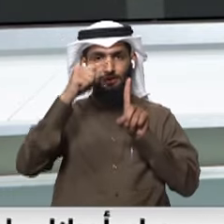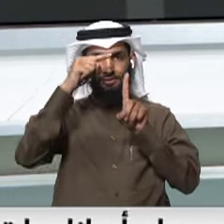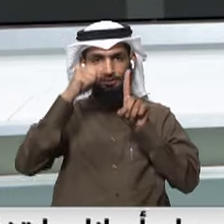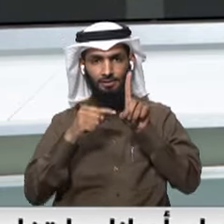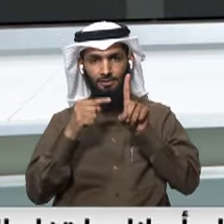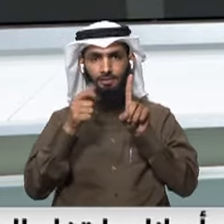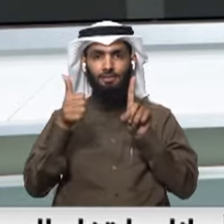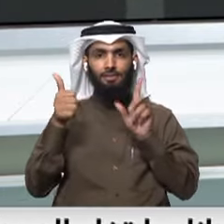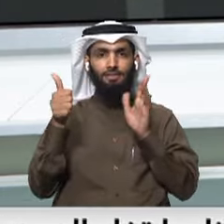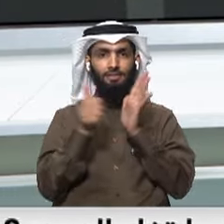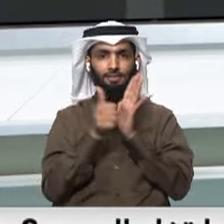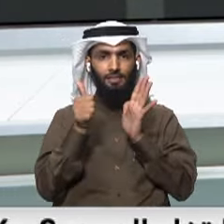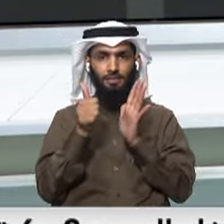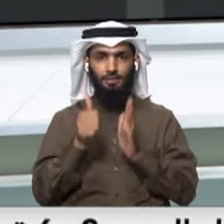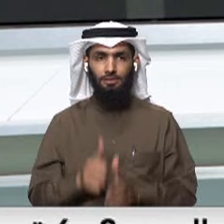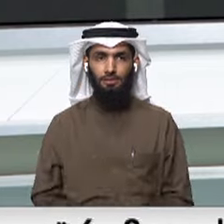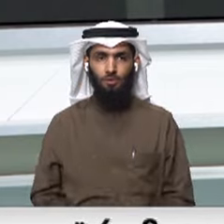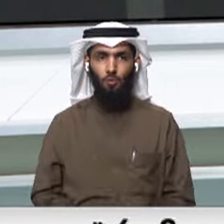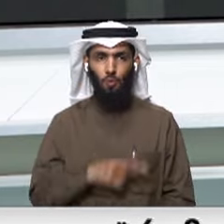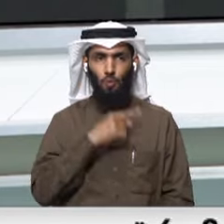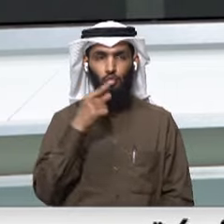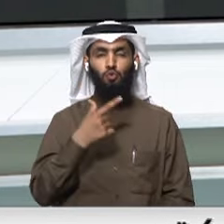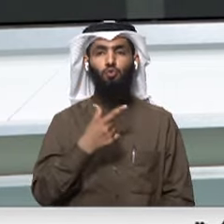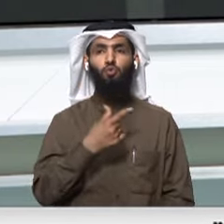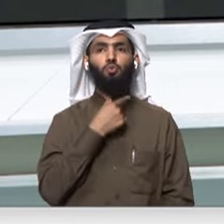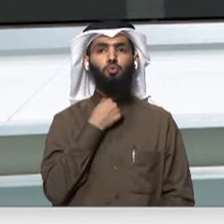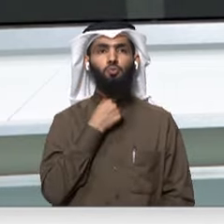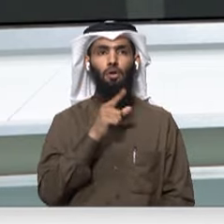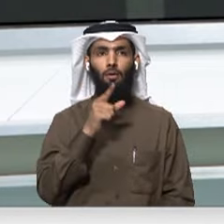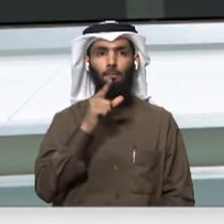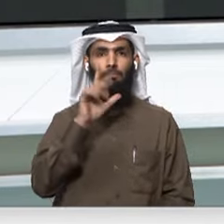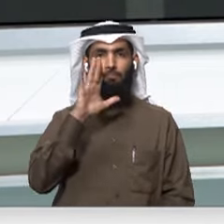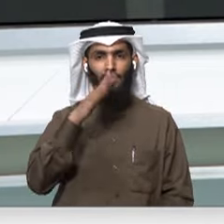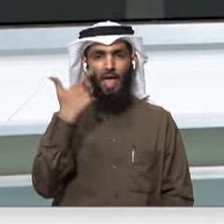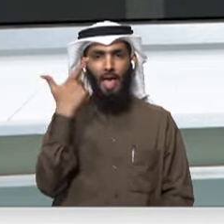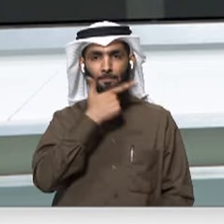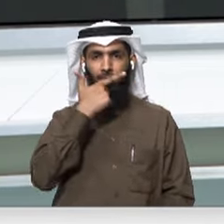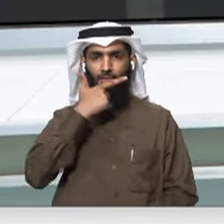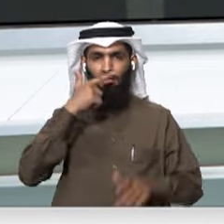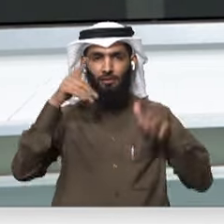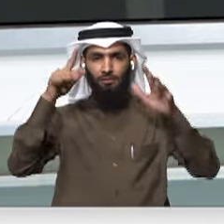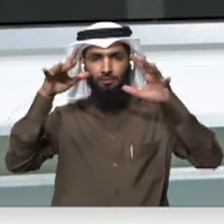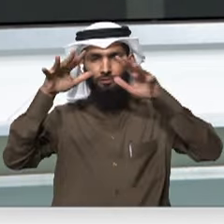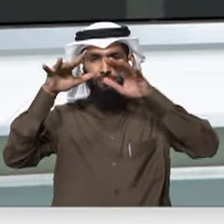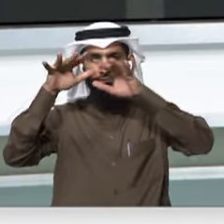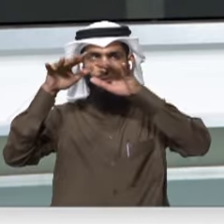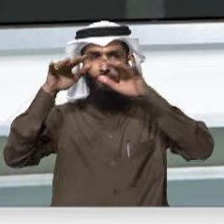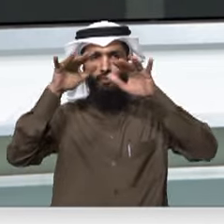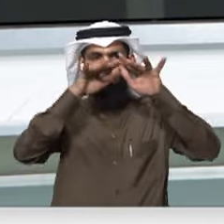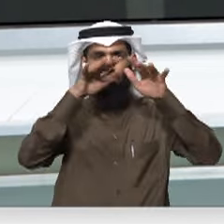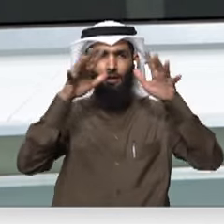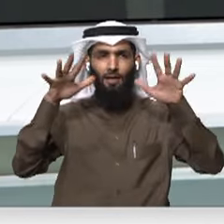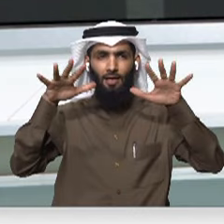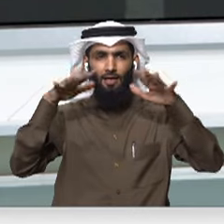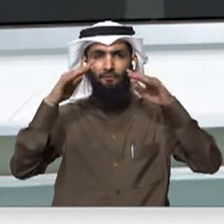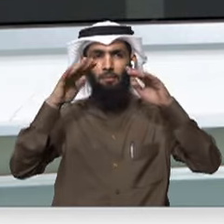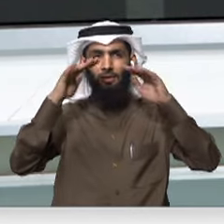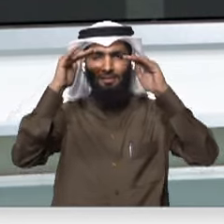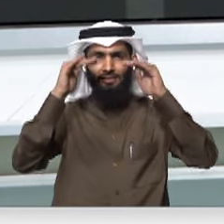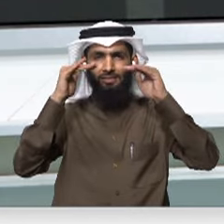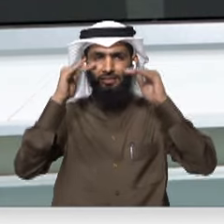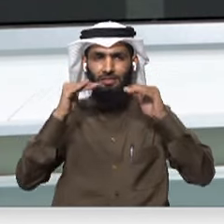16 درجه مئويه يوم اليمعه سحب متفرقه تتراجع تدريجيا مع فرصه لامطار خفيفه